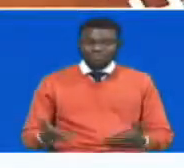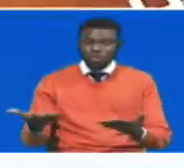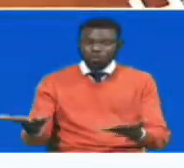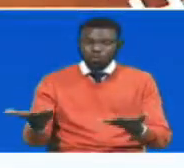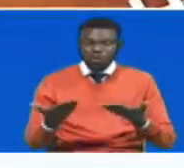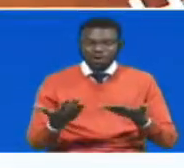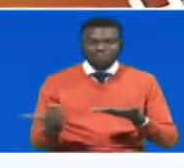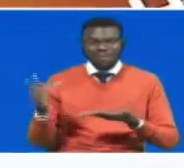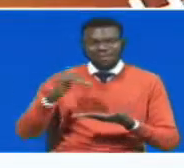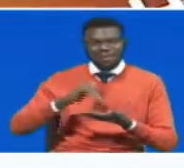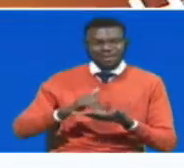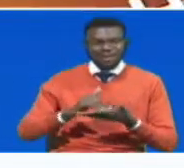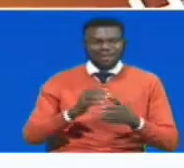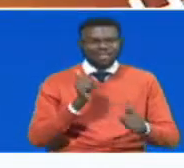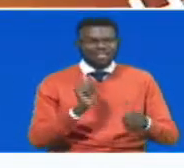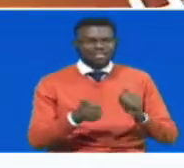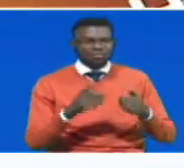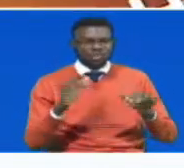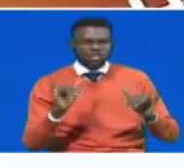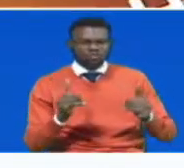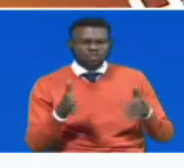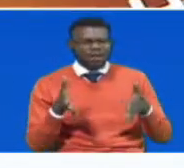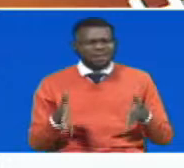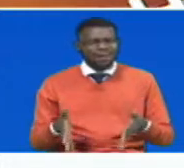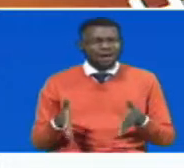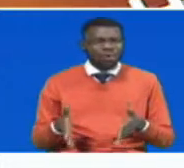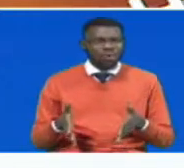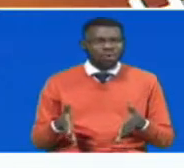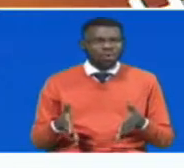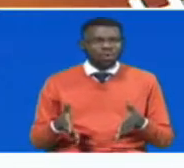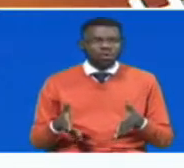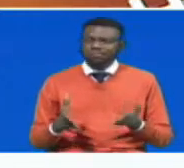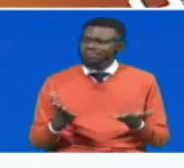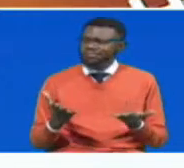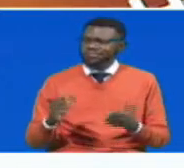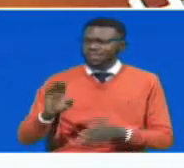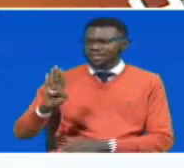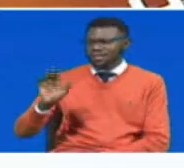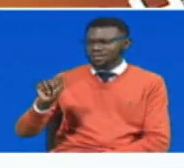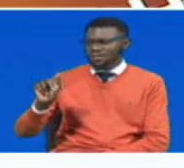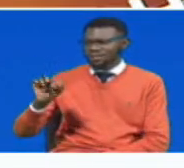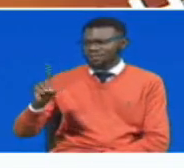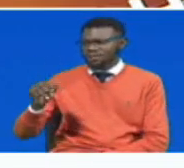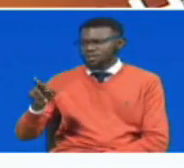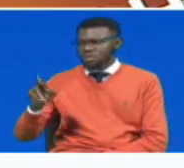Karibu tena mtazamaji kwenye taarifa za michezo. Tunaarifiwa kwamba klabu ya soka ya Bandari